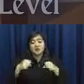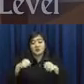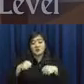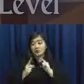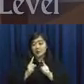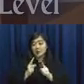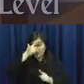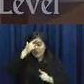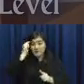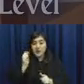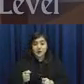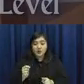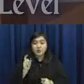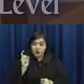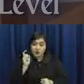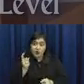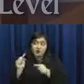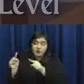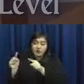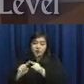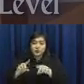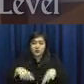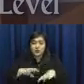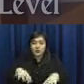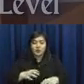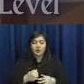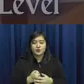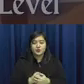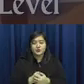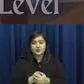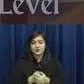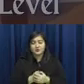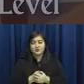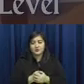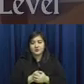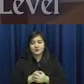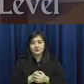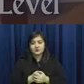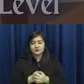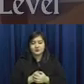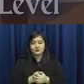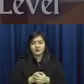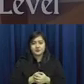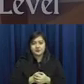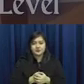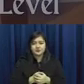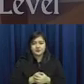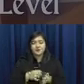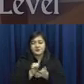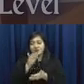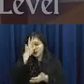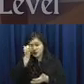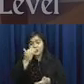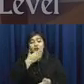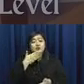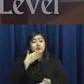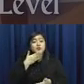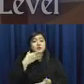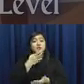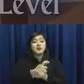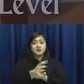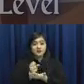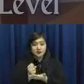magdudulot ng magandang relasyon between the children and the parents or the father, ay nawawala, mga kapatid.